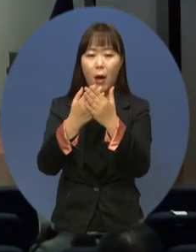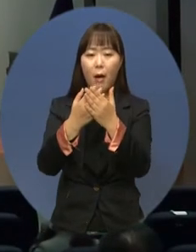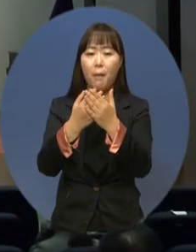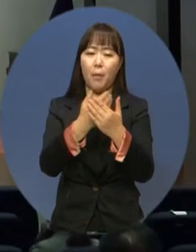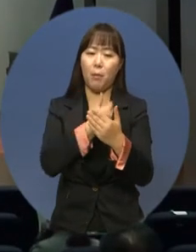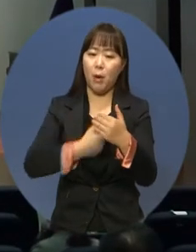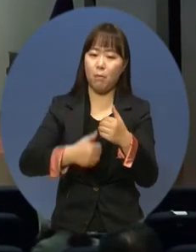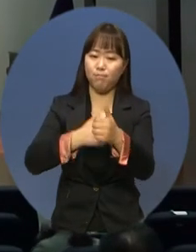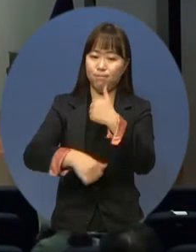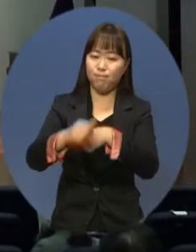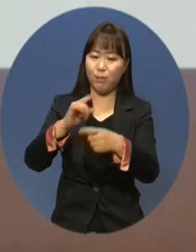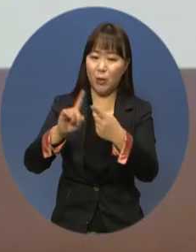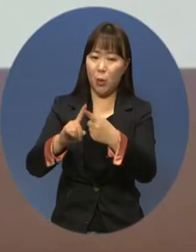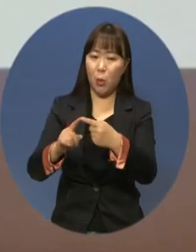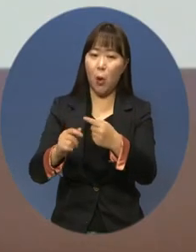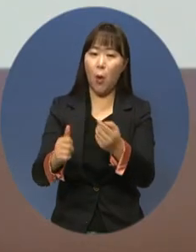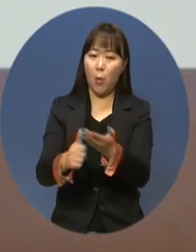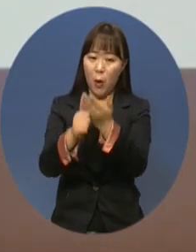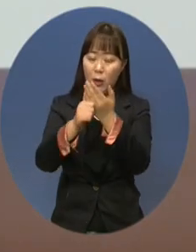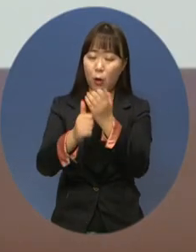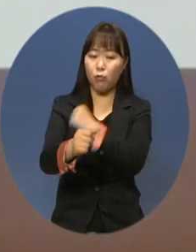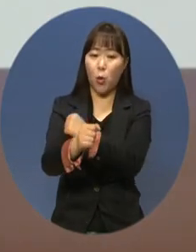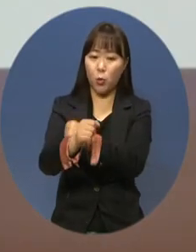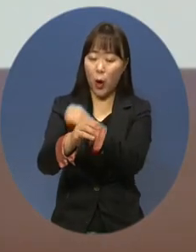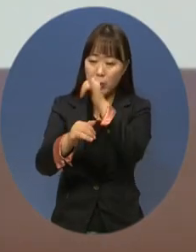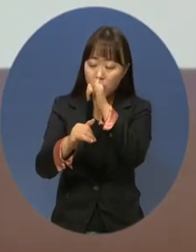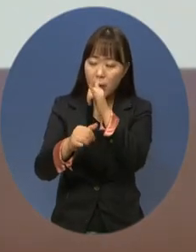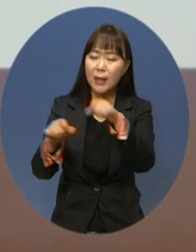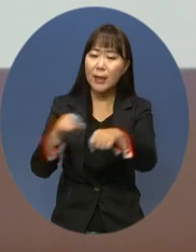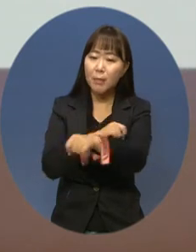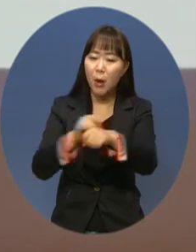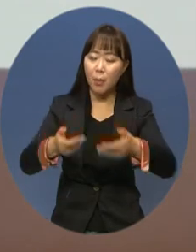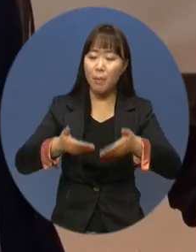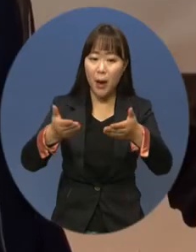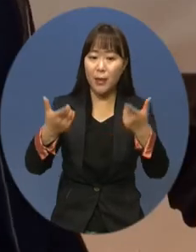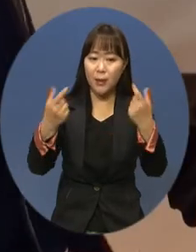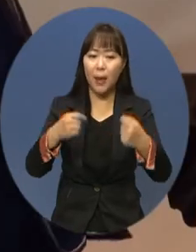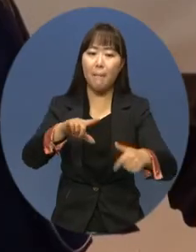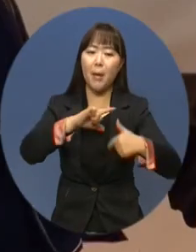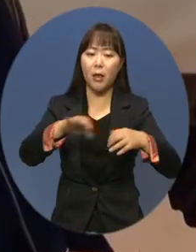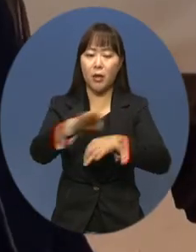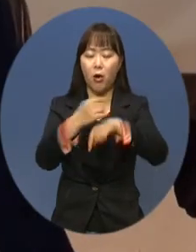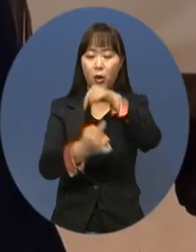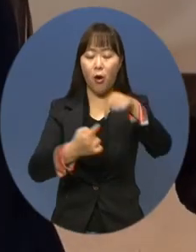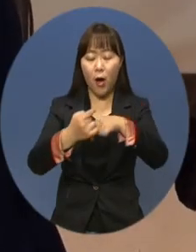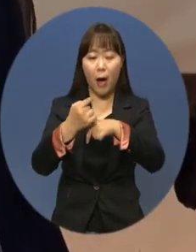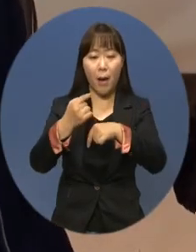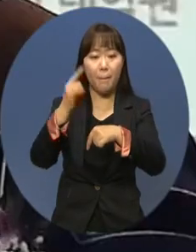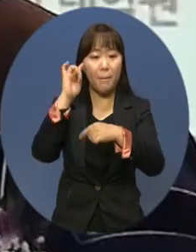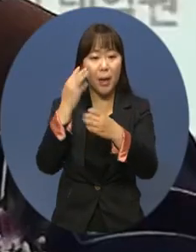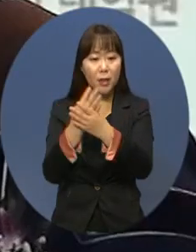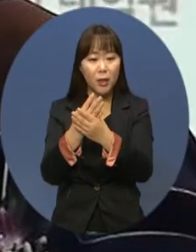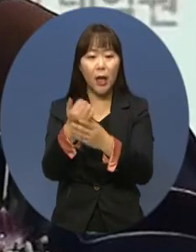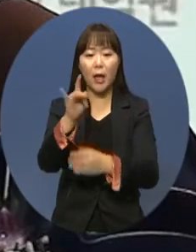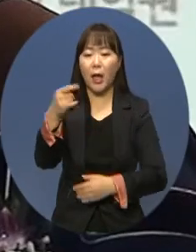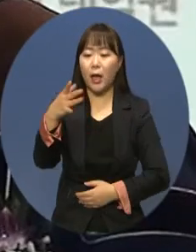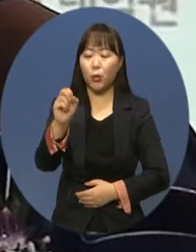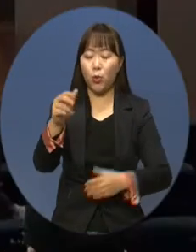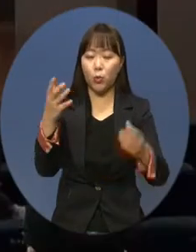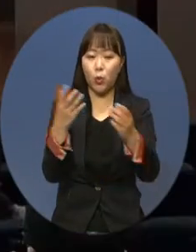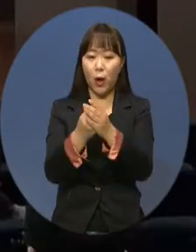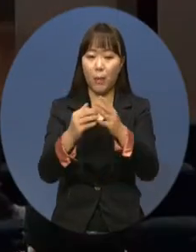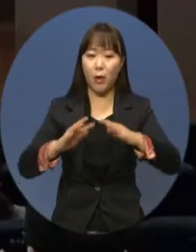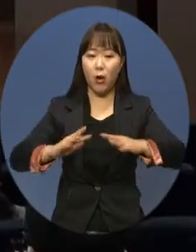지대한 공로가 있음을 인정하여 수애 하는 특별한 하기로 명예 경영학박사 는 해동 종합건설